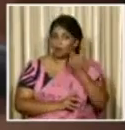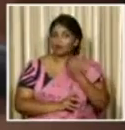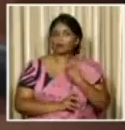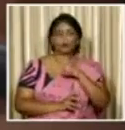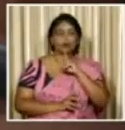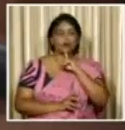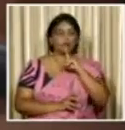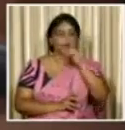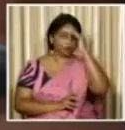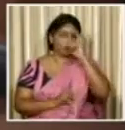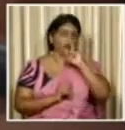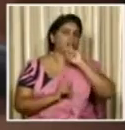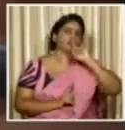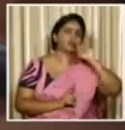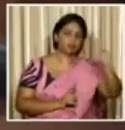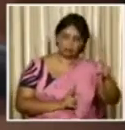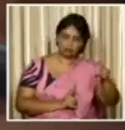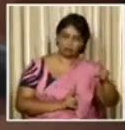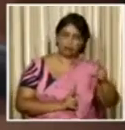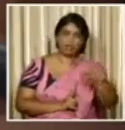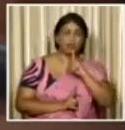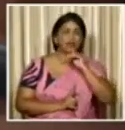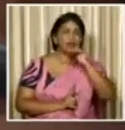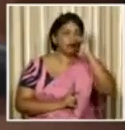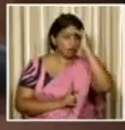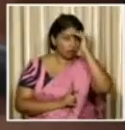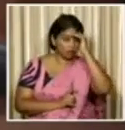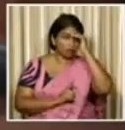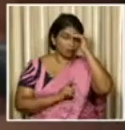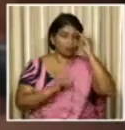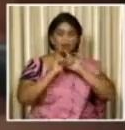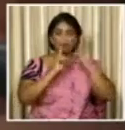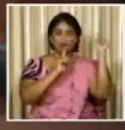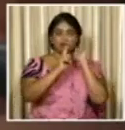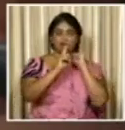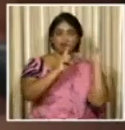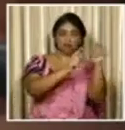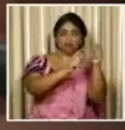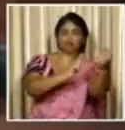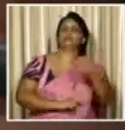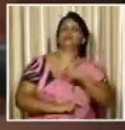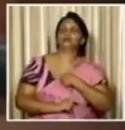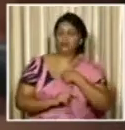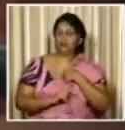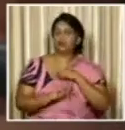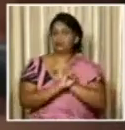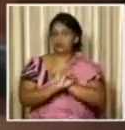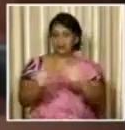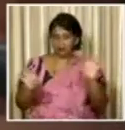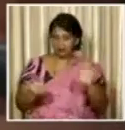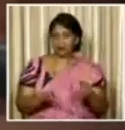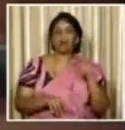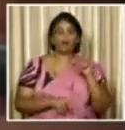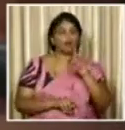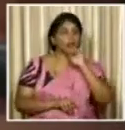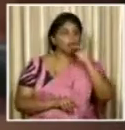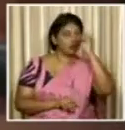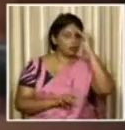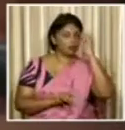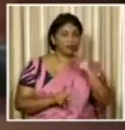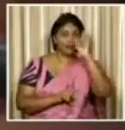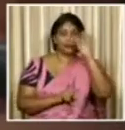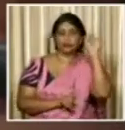katana e kore da danum dino e kok katana e kore ara apre danum gan danagan ita wada pata wing katana e kore ara